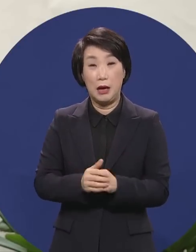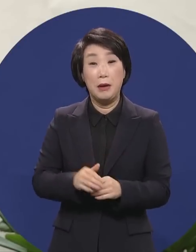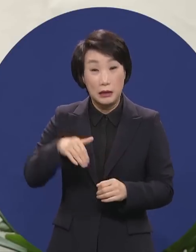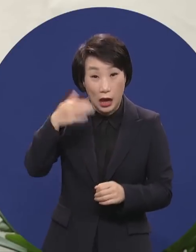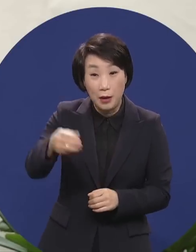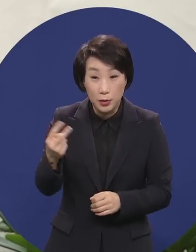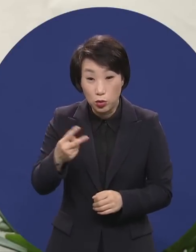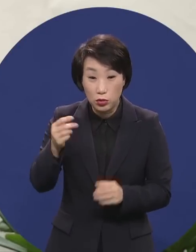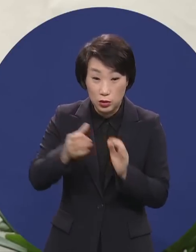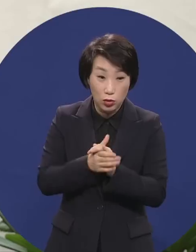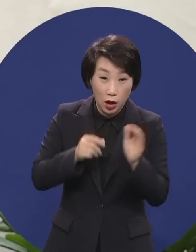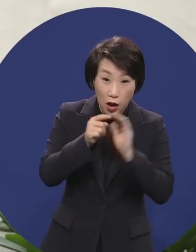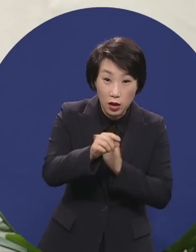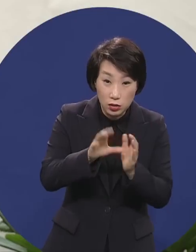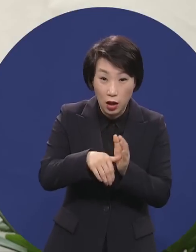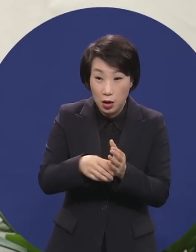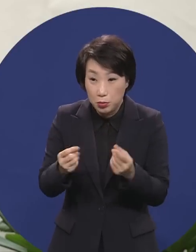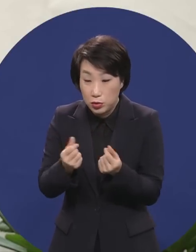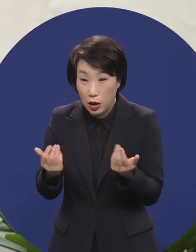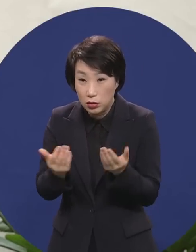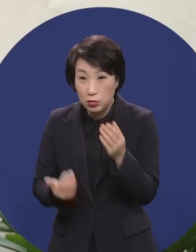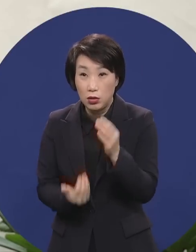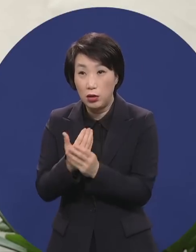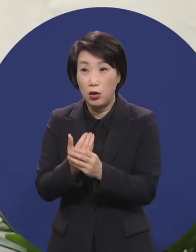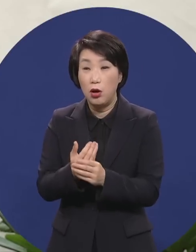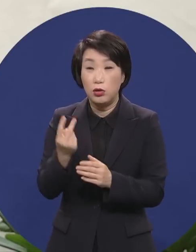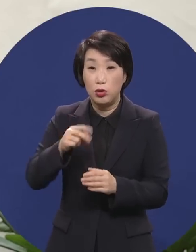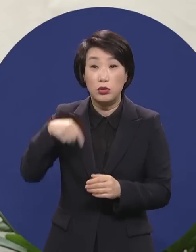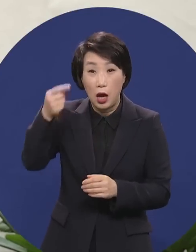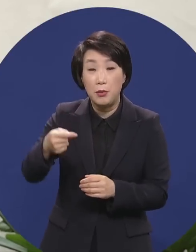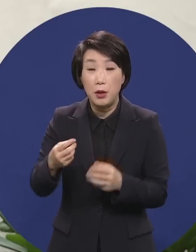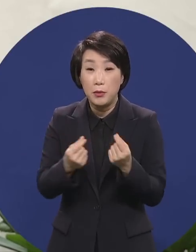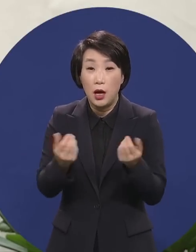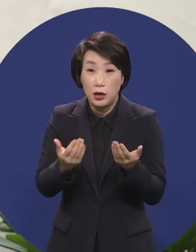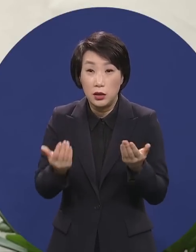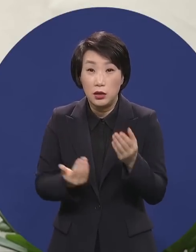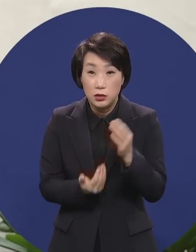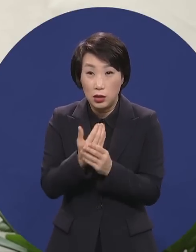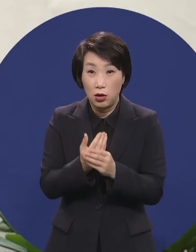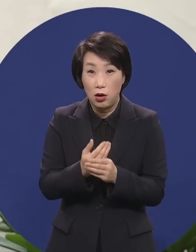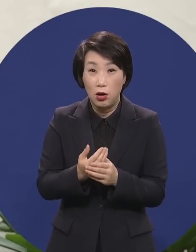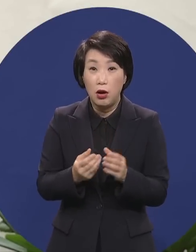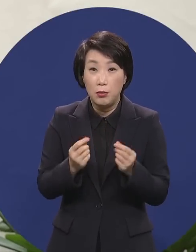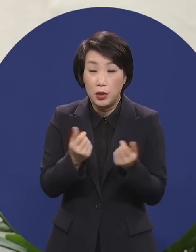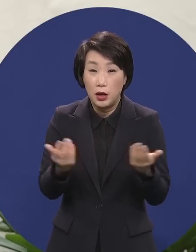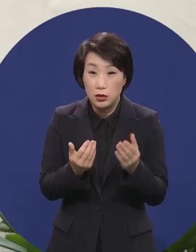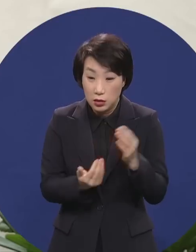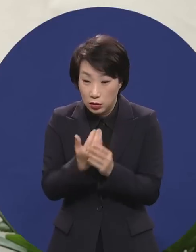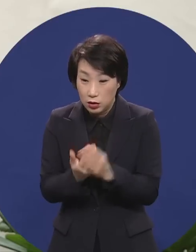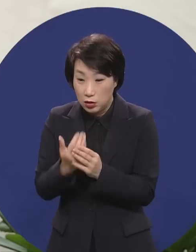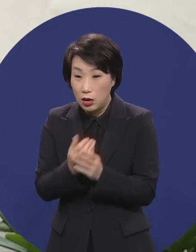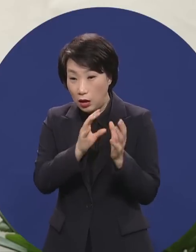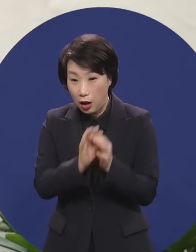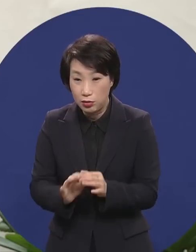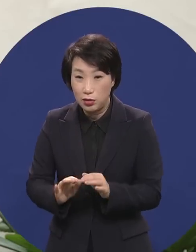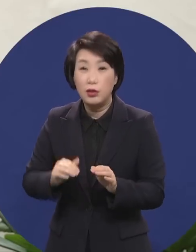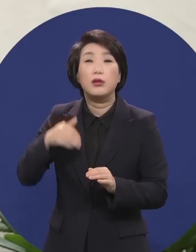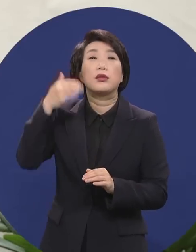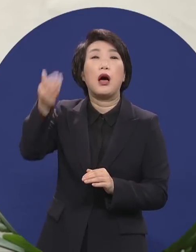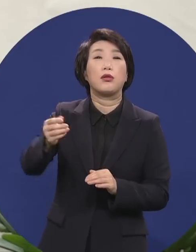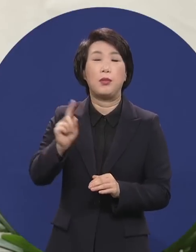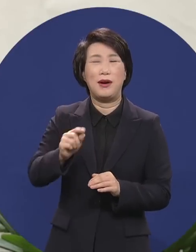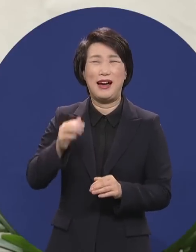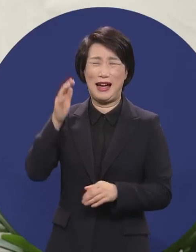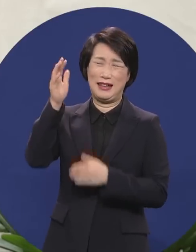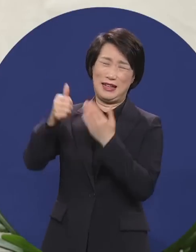다음에 또 오르니까 그와 비슷한 일이 생깁니다. 다음에 또 오르니까 그와 비슷한 일이 생깁니다. 나중에 같으면 뭐 하나님도 이해하실